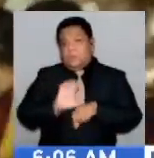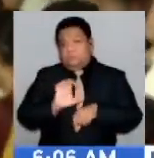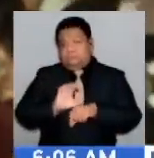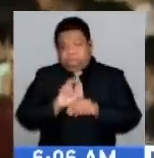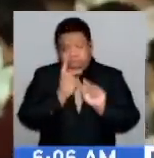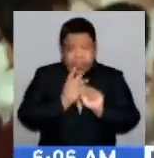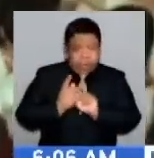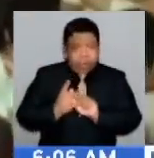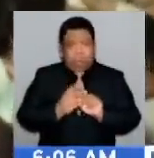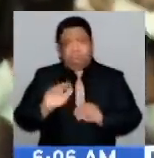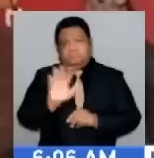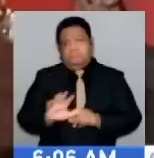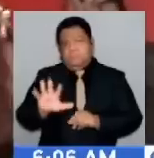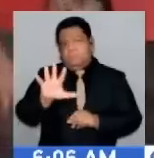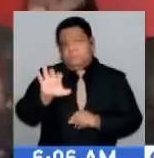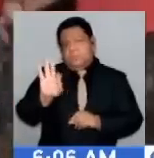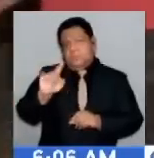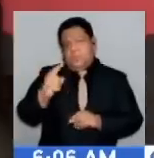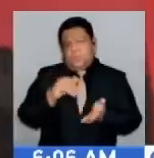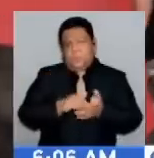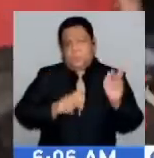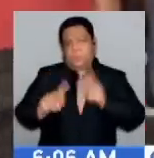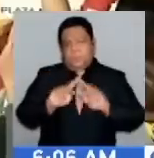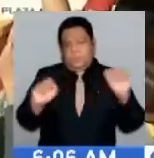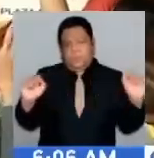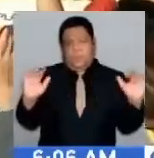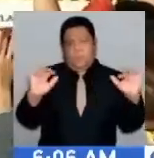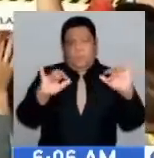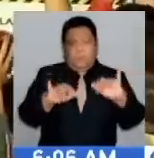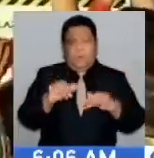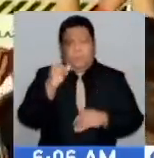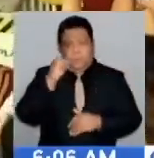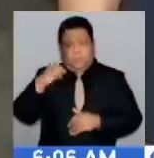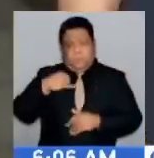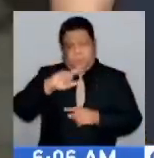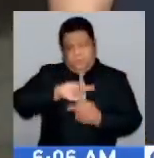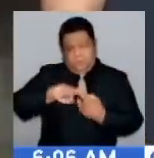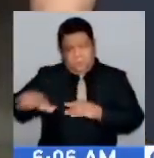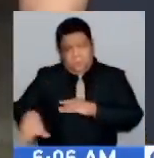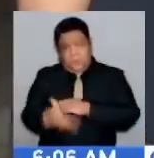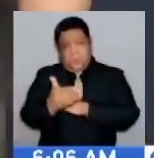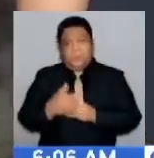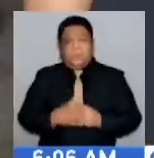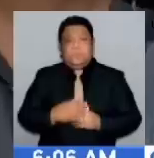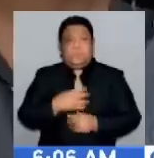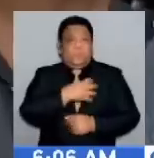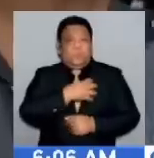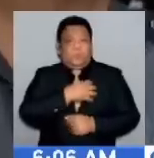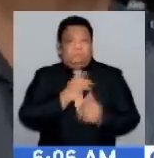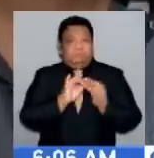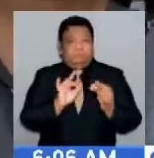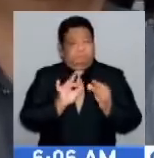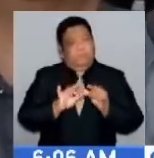591,605 ang nagtungo sa Quiapo Church kahapon hanggang kaninang madaling araw. Ayon sa pulisya, naging matagumpay sa kabuuan ng pagdiriwang. We